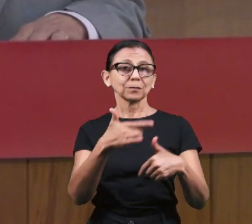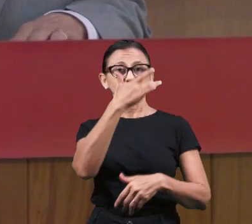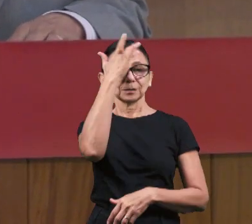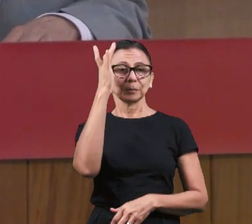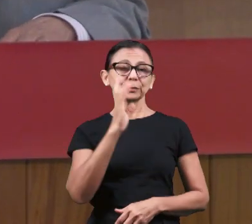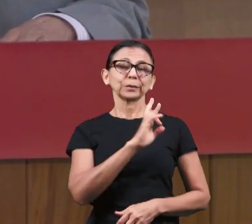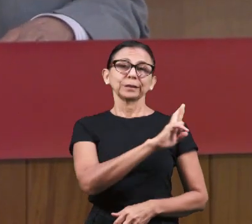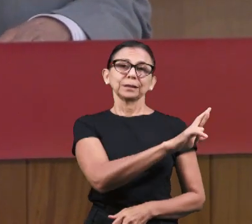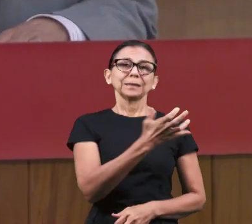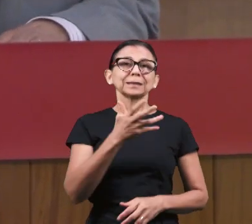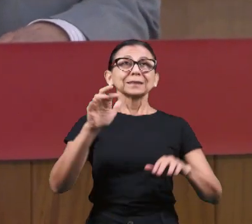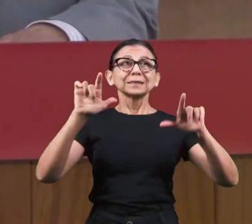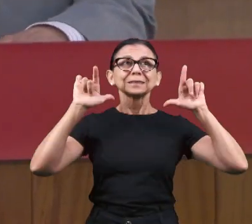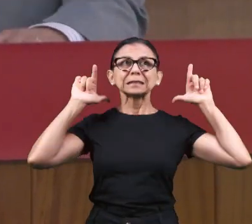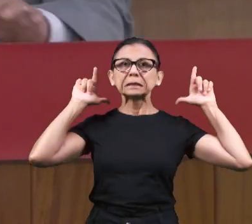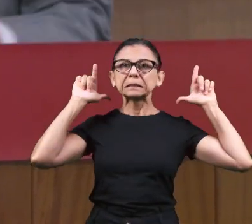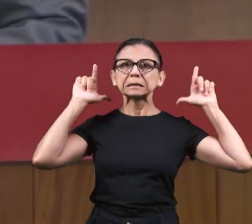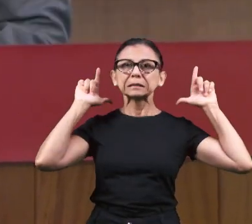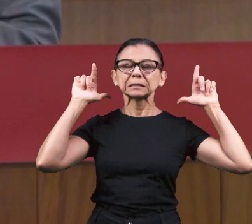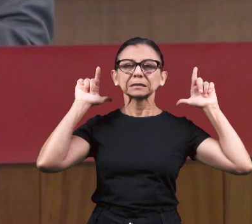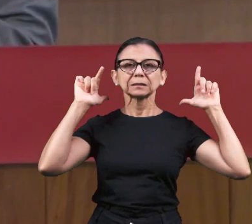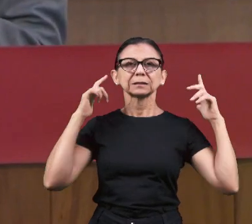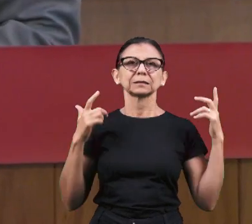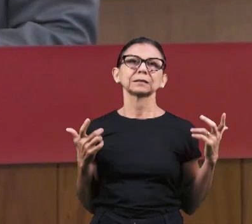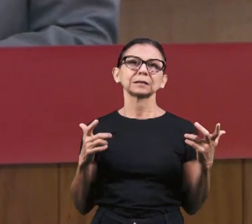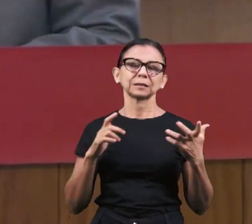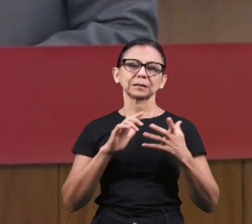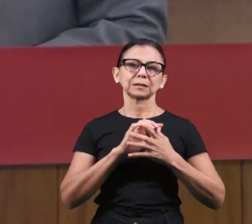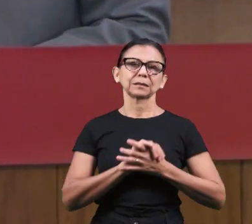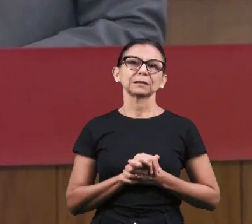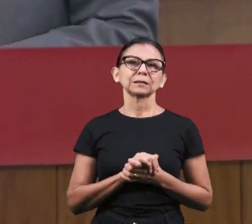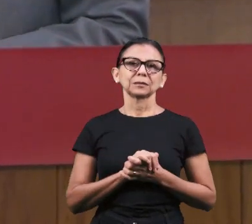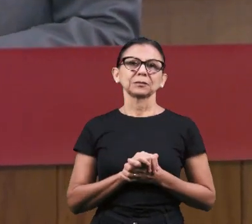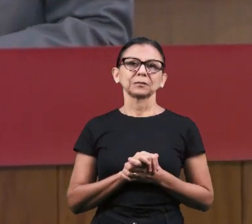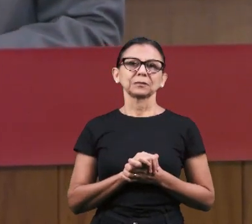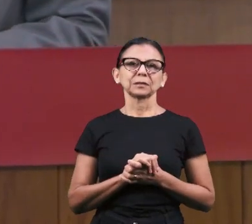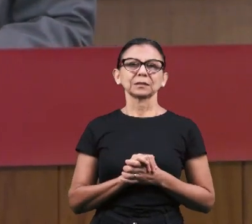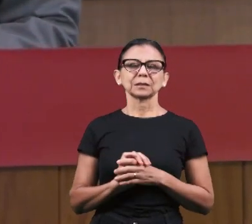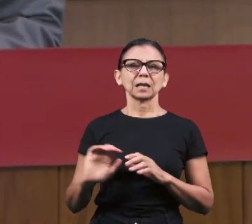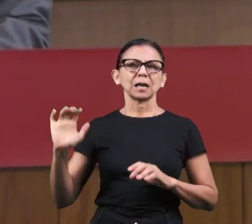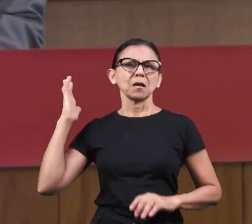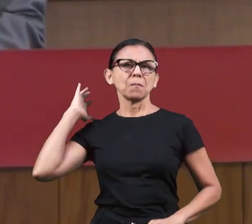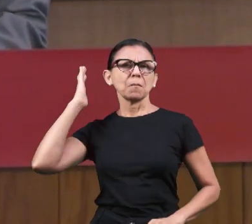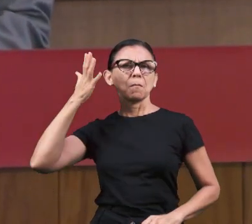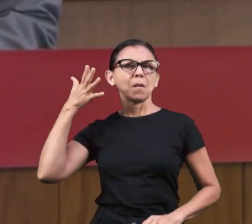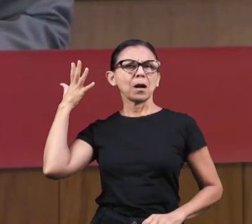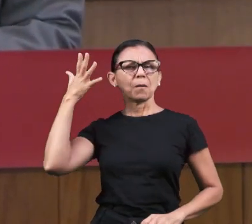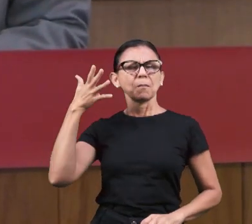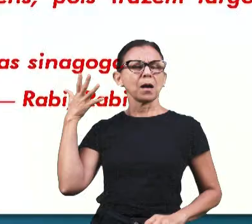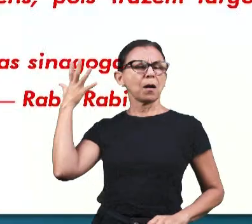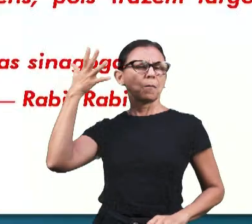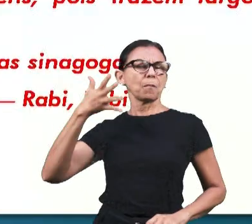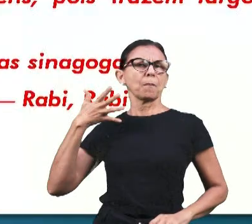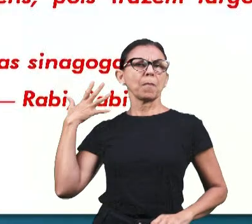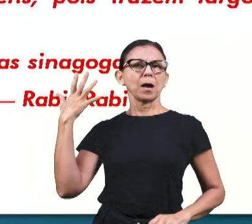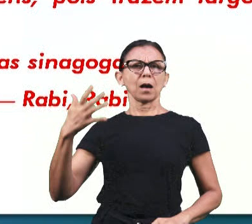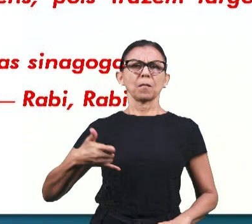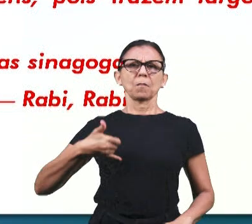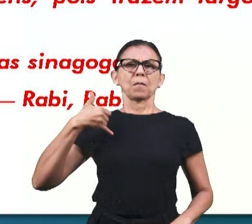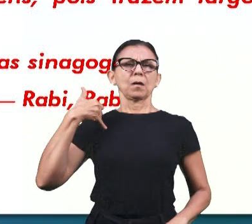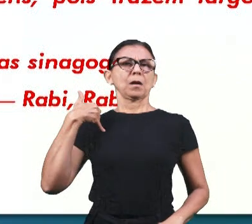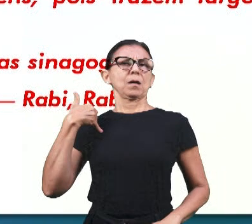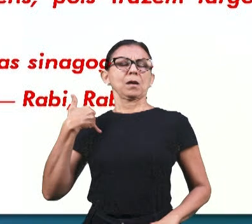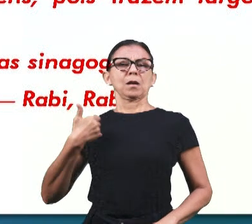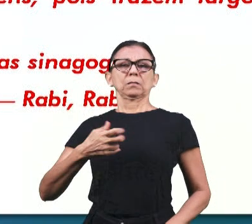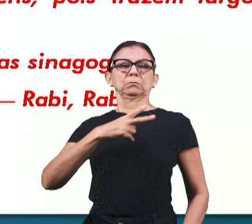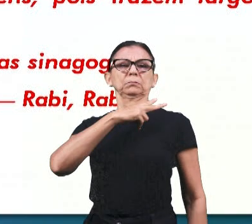apparaître. Ils veulent impressionner, n'est-ce pas? Donc, avec les gestes, les phrases fabriquées,